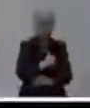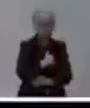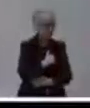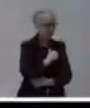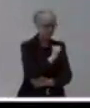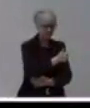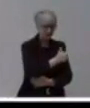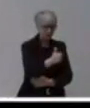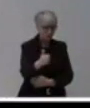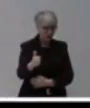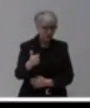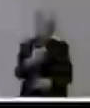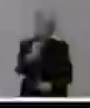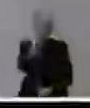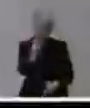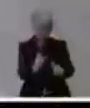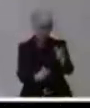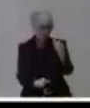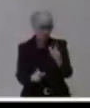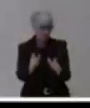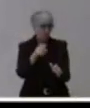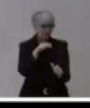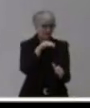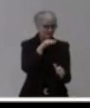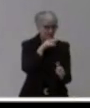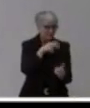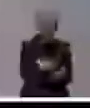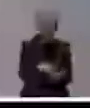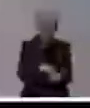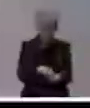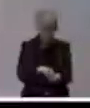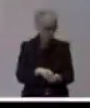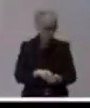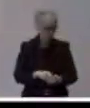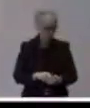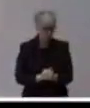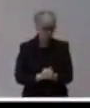caregiver appunto di persone anziane fragili.